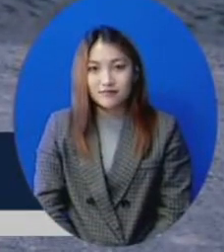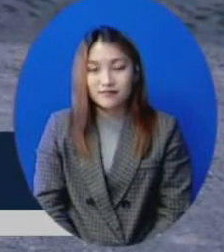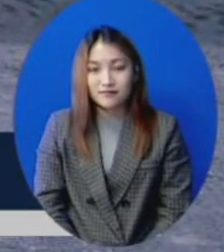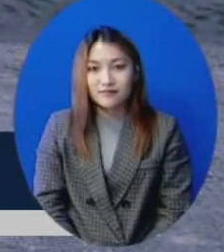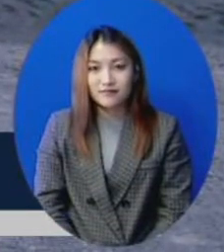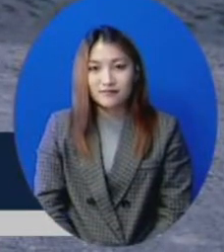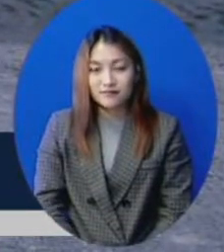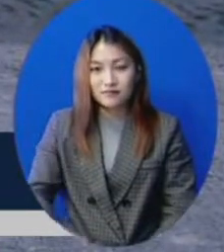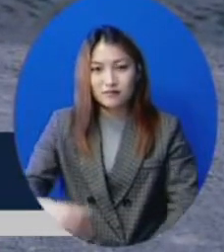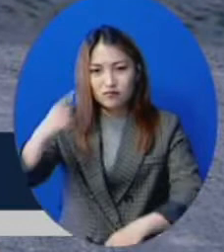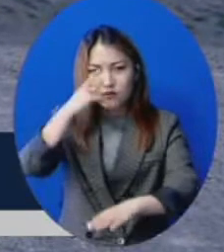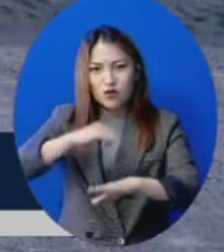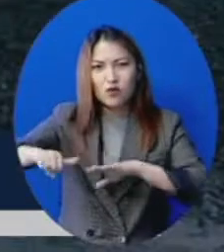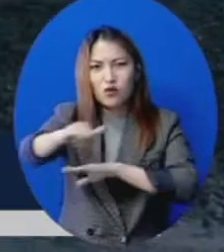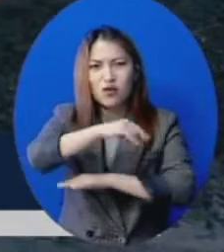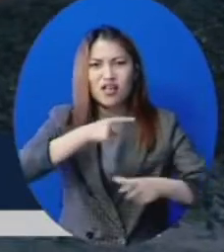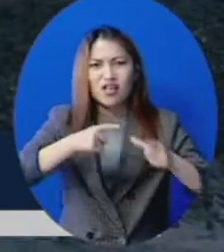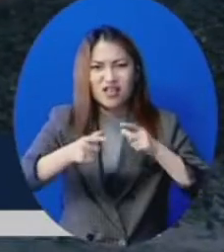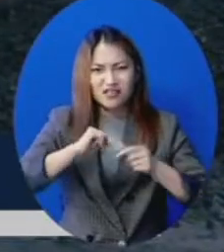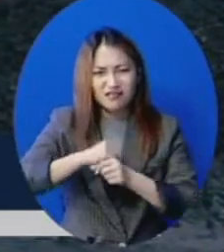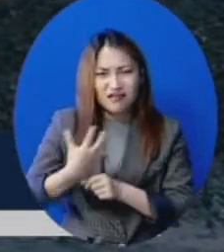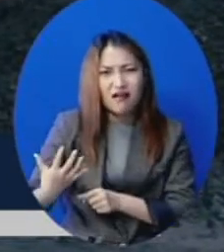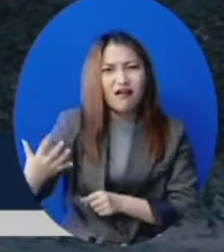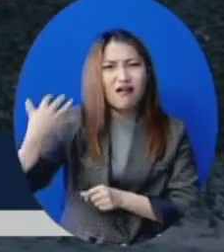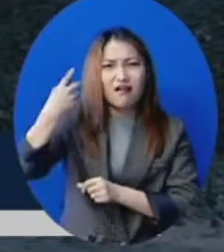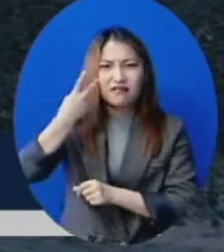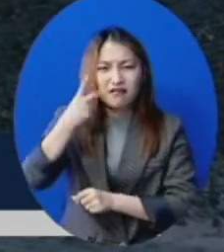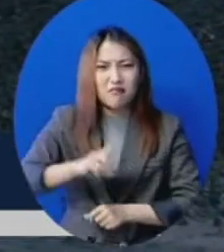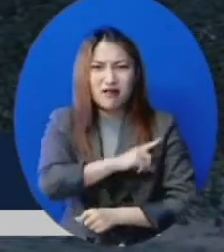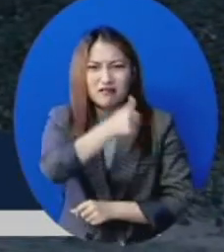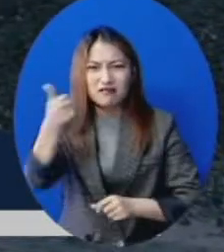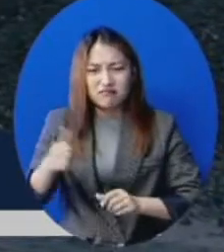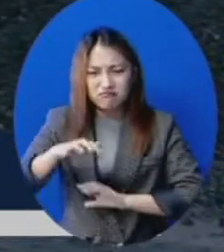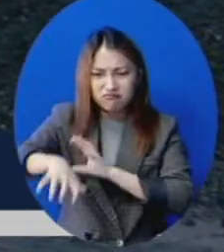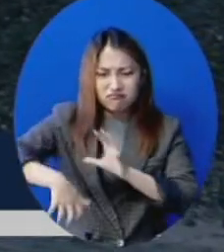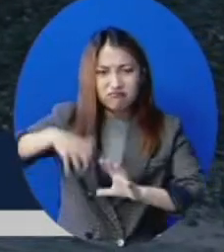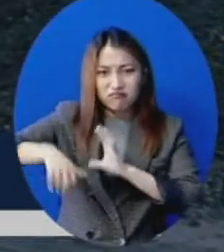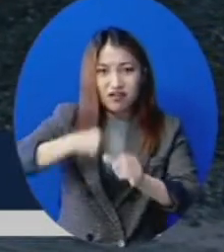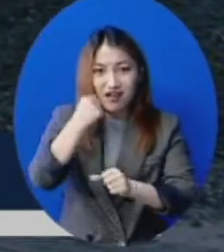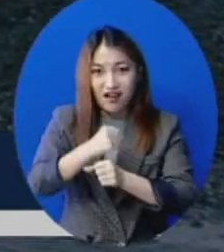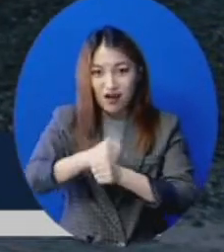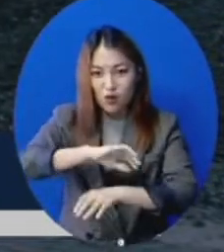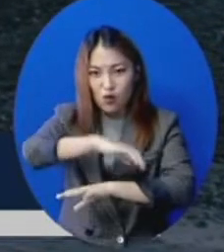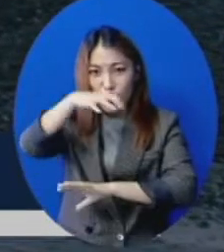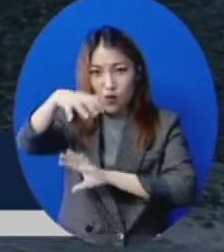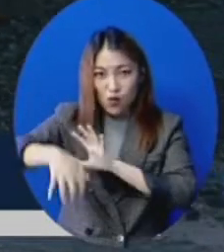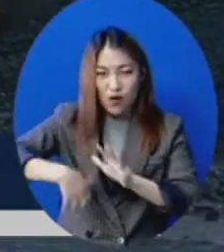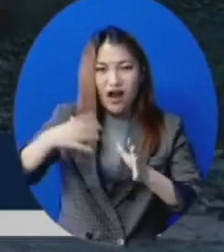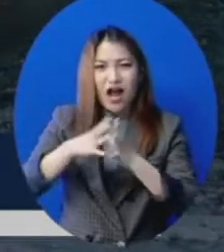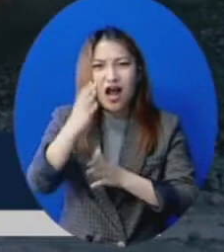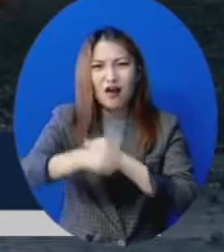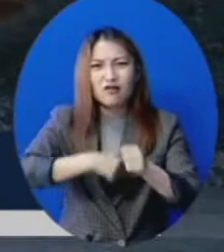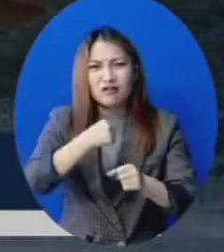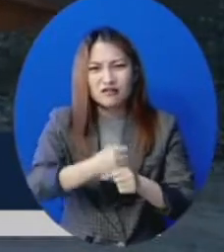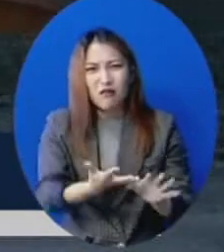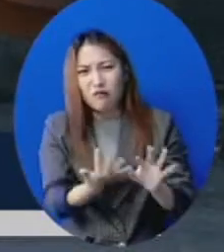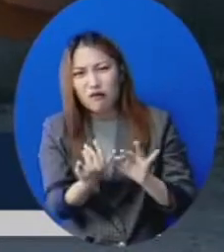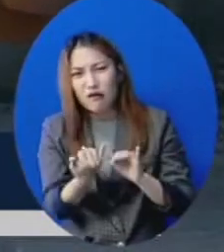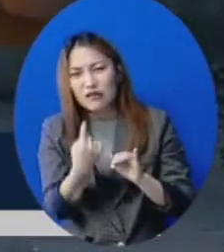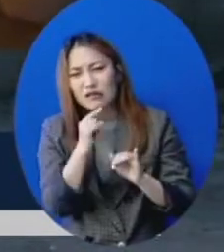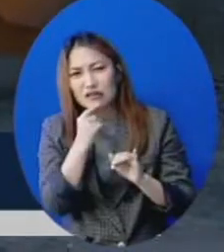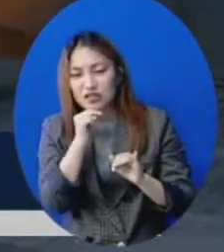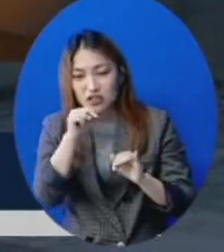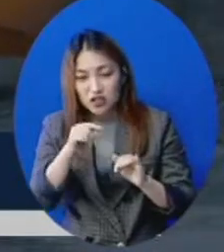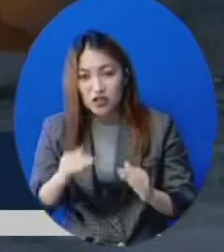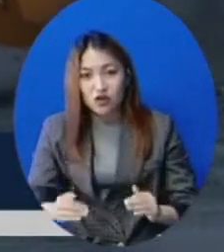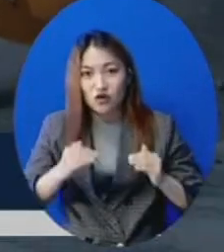Нэгэн зууны турш улс орны эдийн засаг нийгмийн хөгжлийг нуруундаа үүрч ирсэн баялаг бүтээгч уул уурхайн салбар сүүлийн 10 жил уналтын үе нэрэд байна. Тэгвэл уул